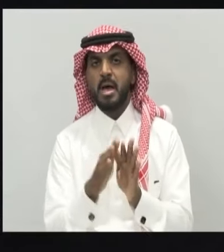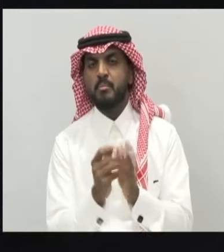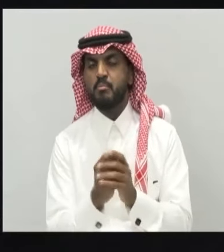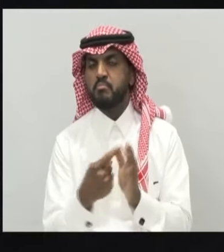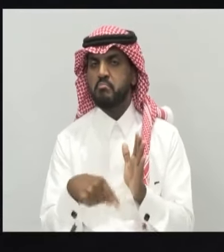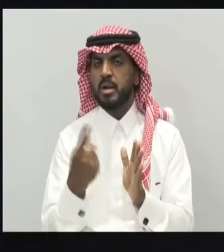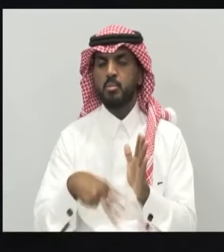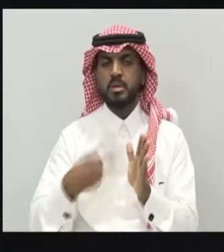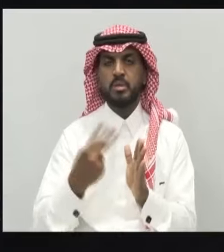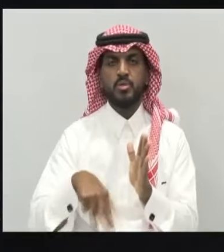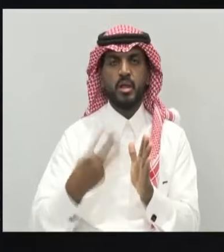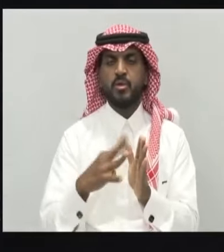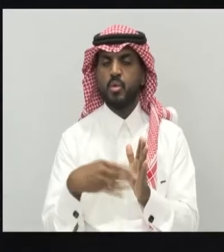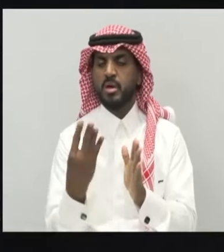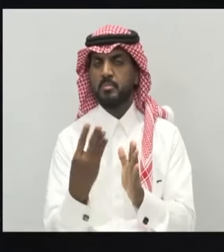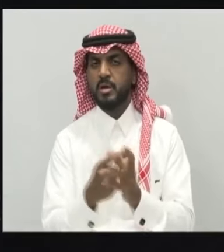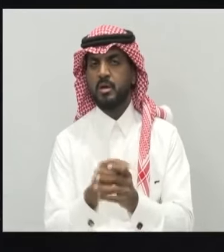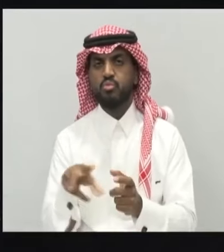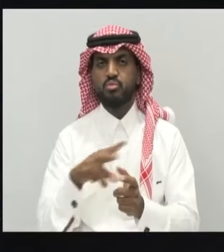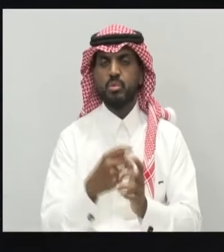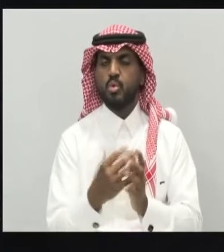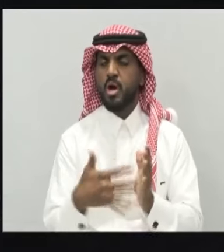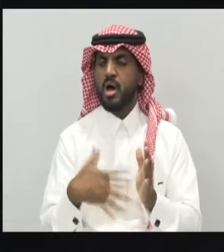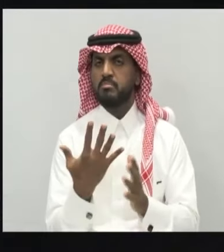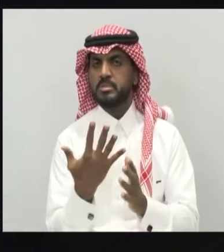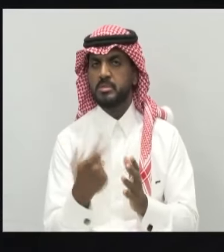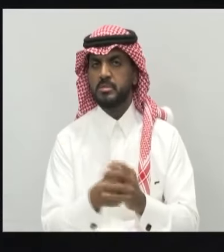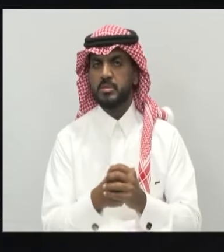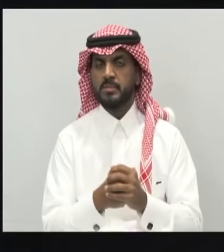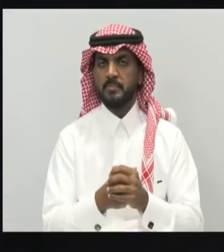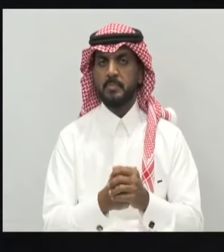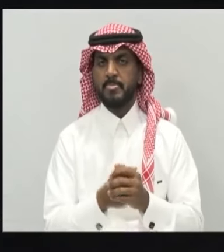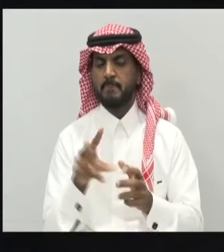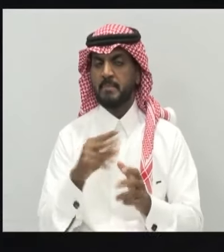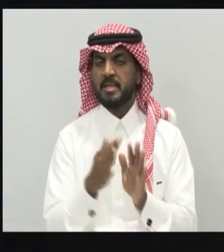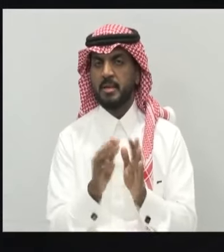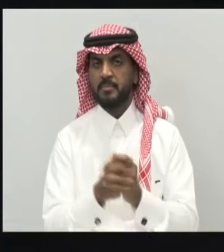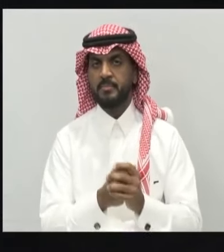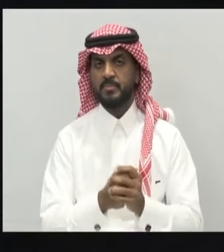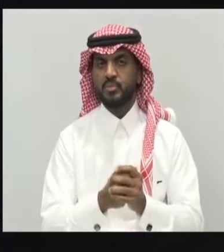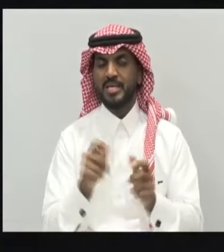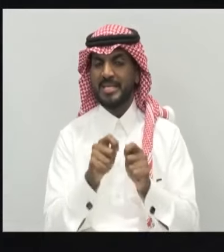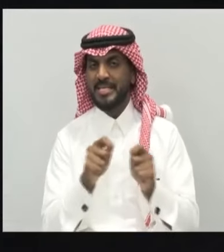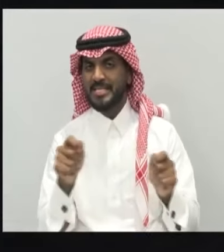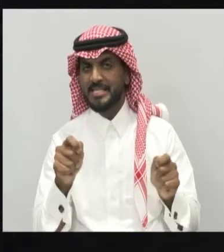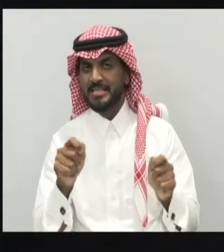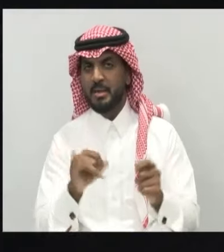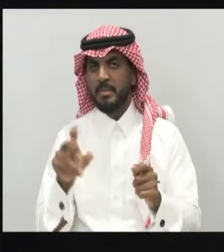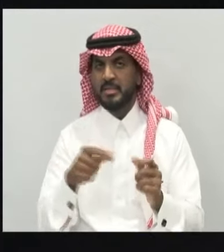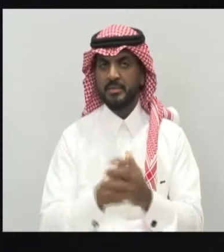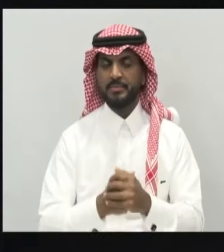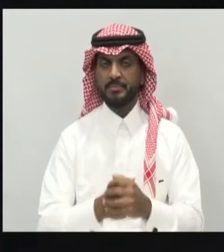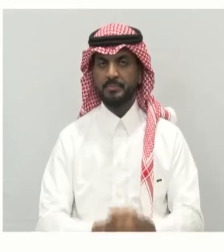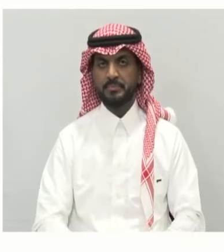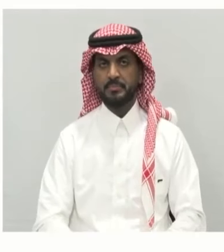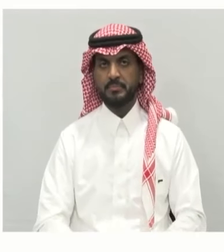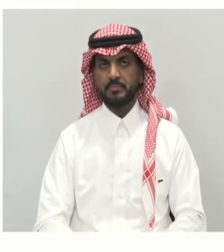ثلاث مرات اربع مرات مثل الباب خمس مرات مثل الباب ولا لا وبعد ذلك نقيسها بالمتر باستخدام المتر تفضلوا